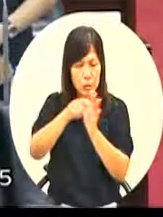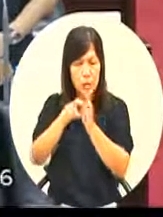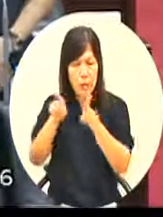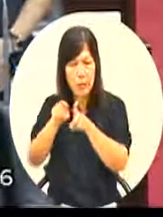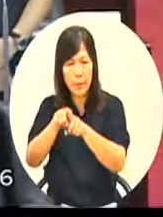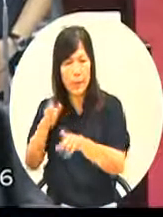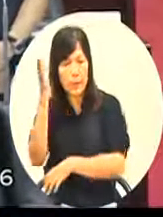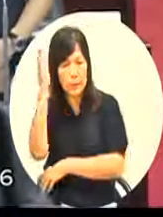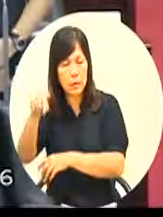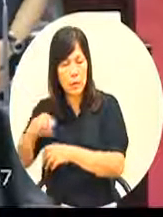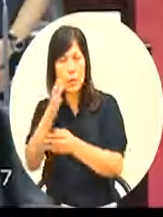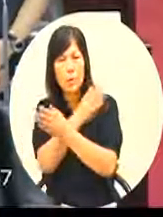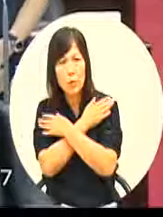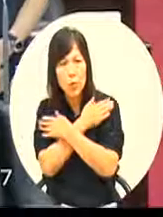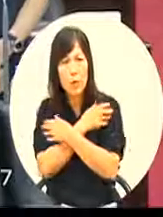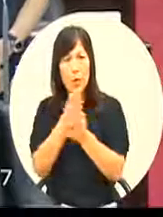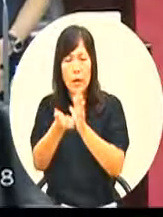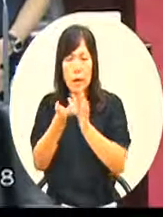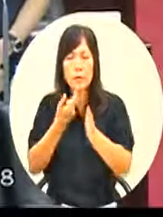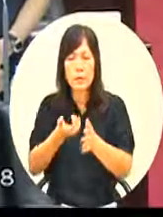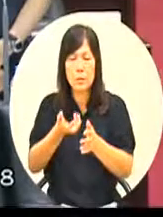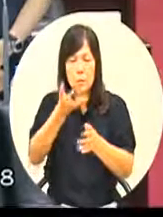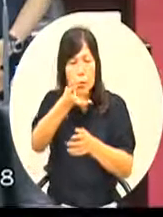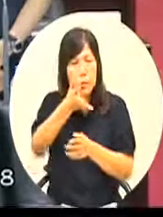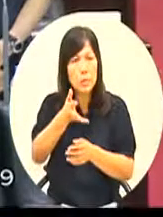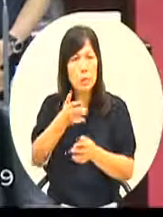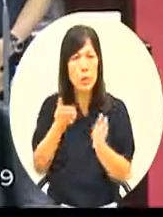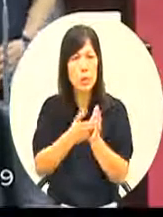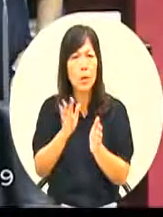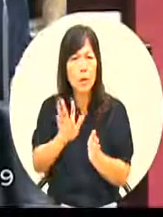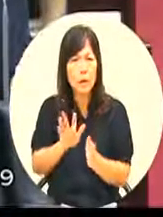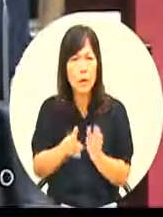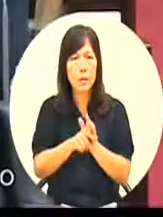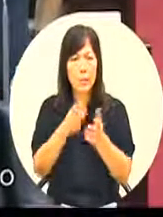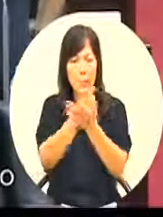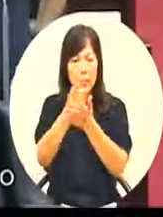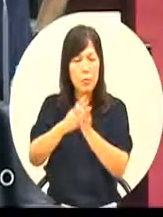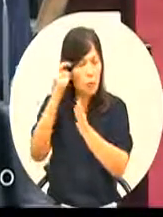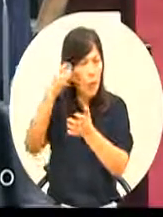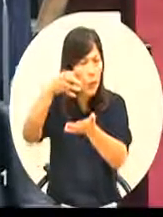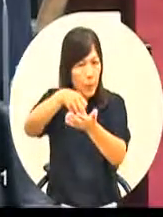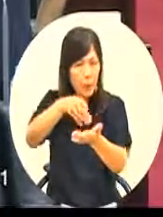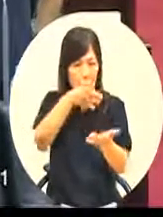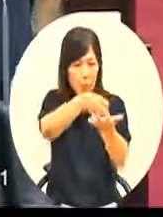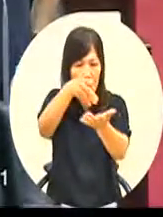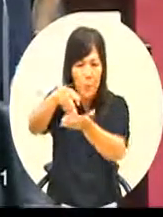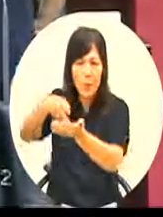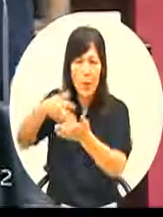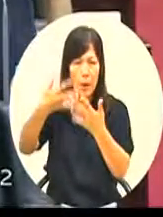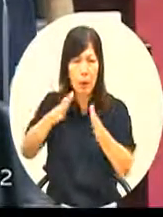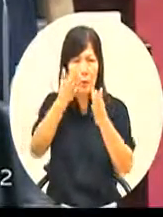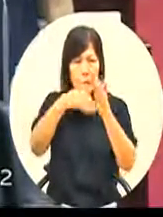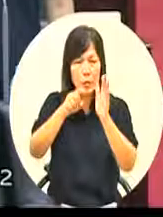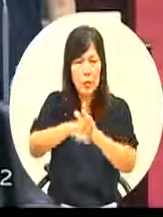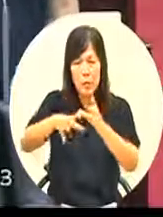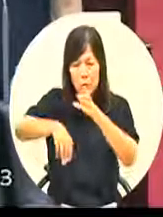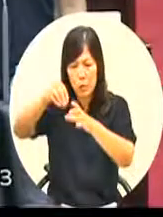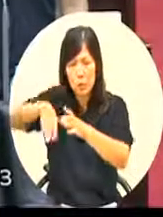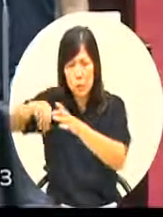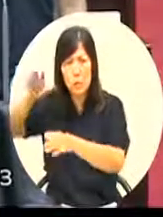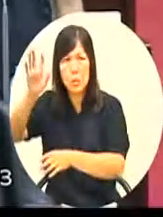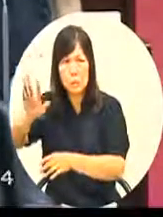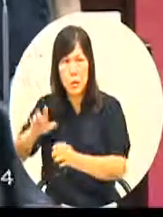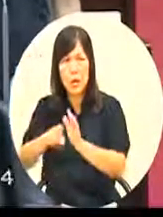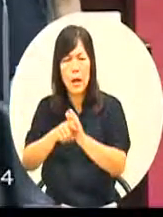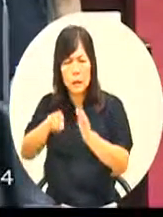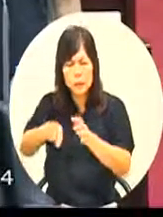园的时候，其实我在上个会期我咨询的时候就有问过，大家可能都是报名很多所的幼儿园去抽签，那以及